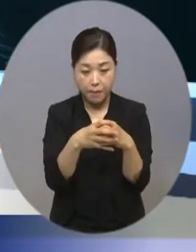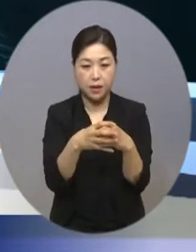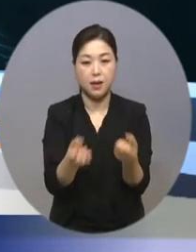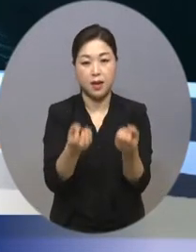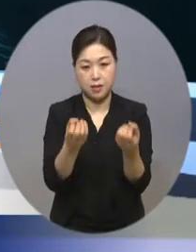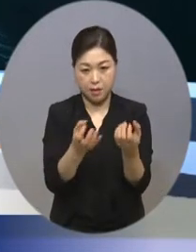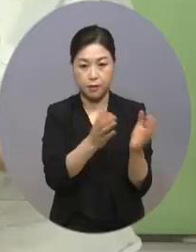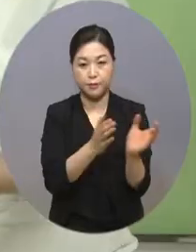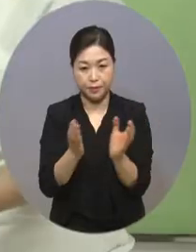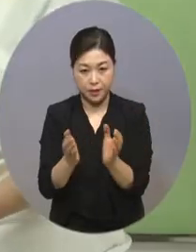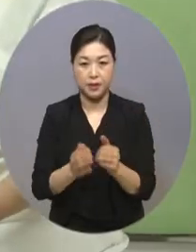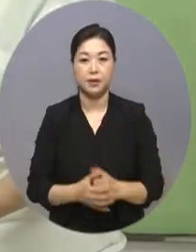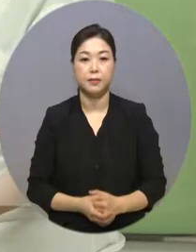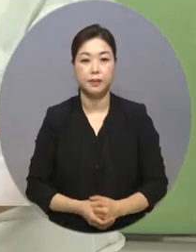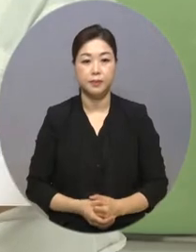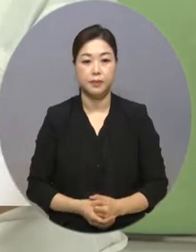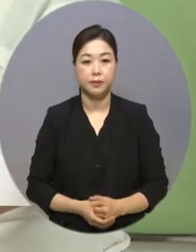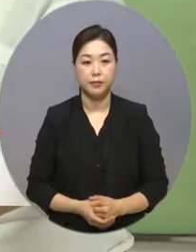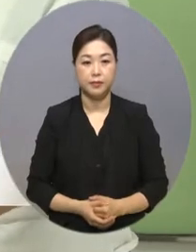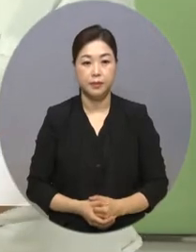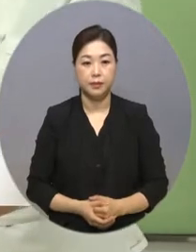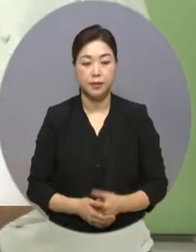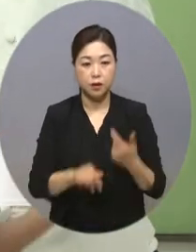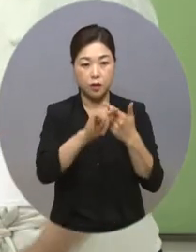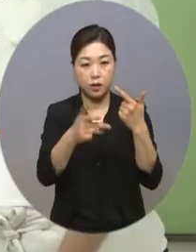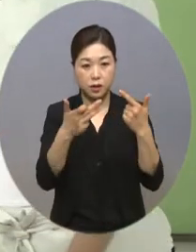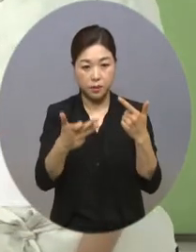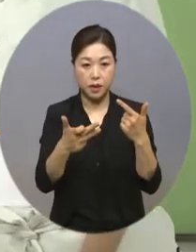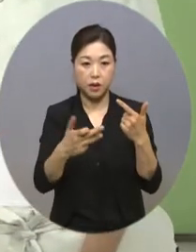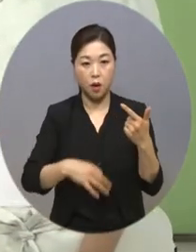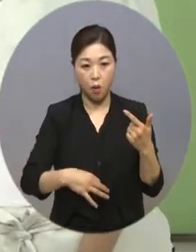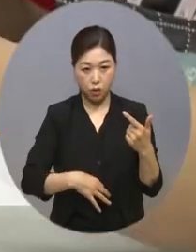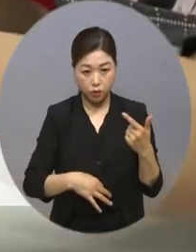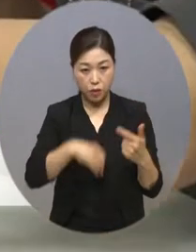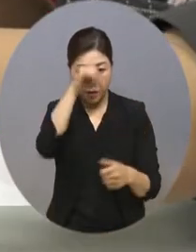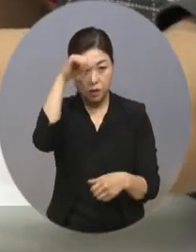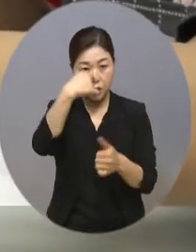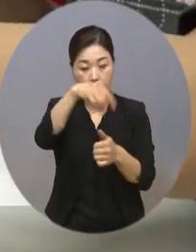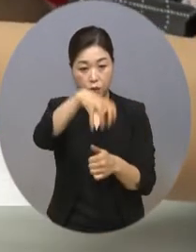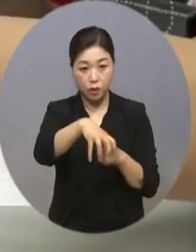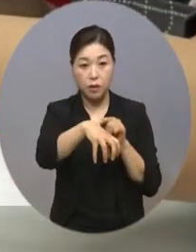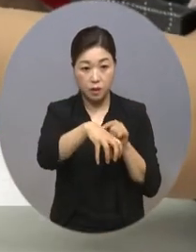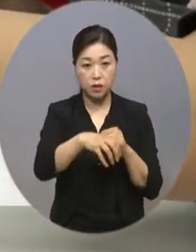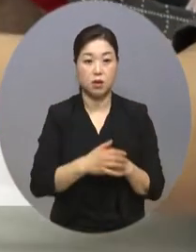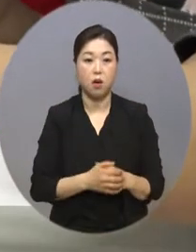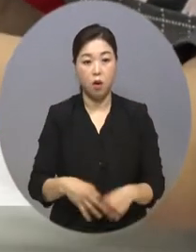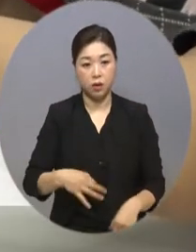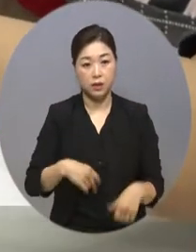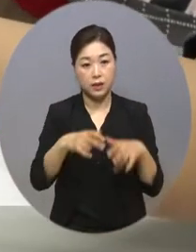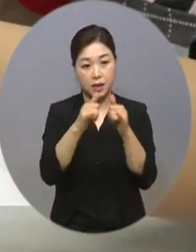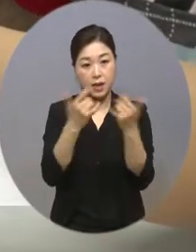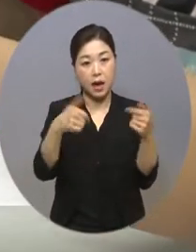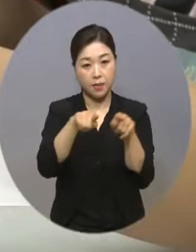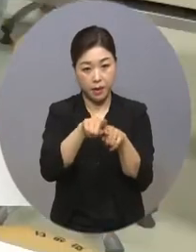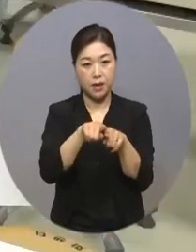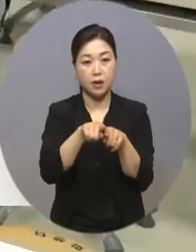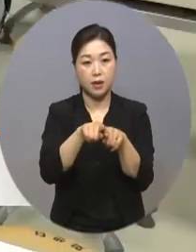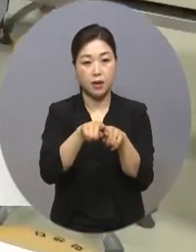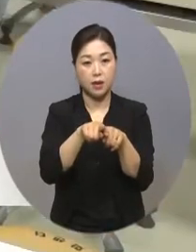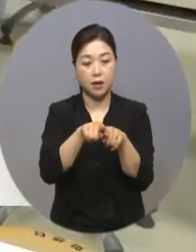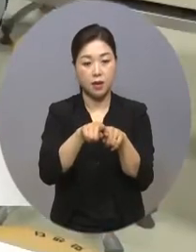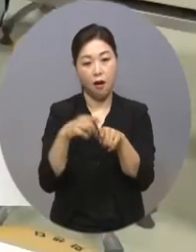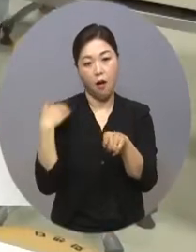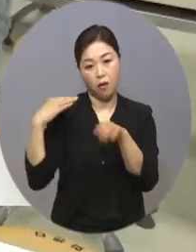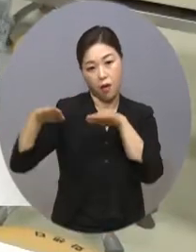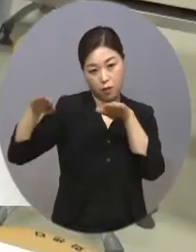마련됐습니다. 지난 18일 원주시 평생교육원에서 주최한 원주시 장애인과 함께하는